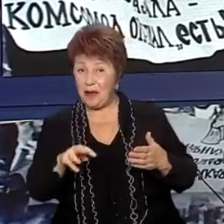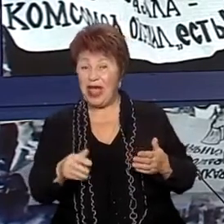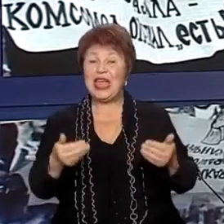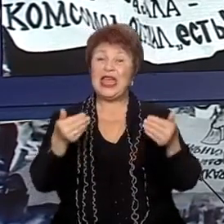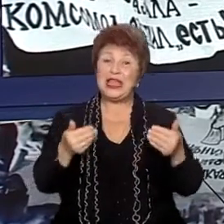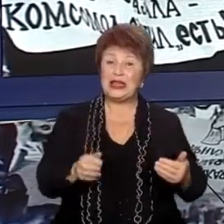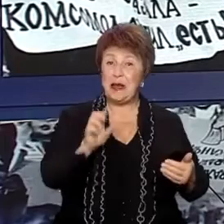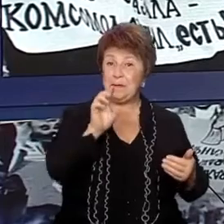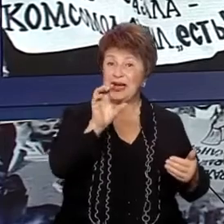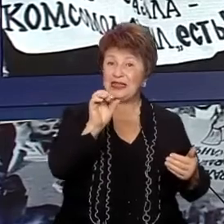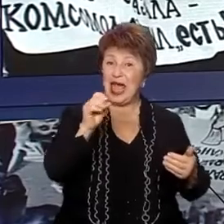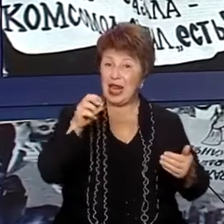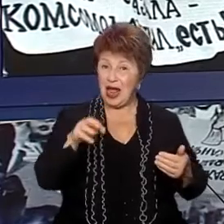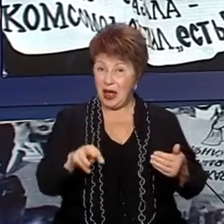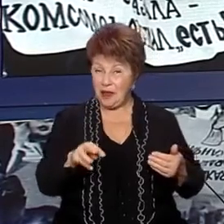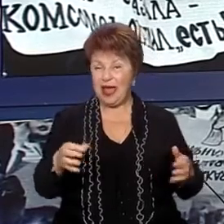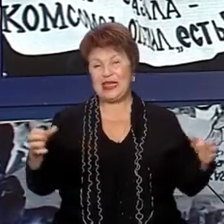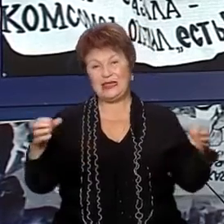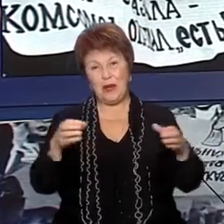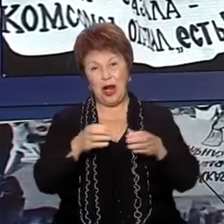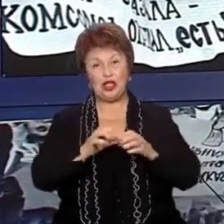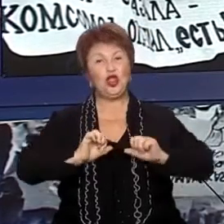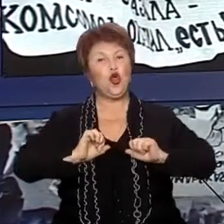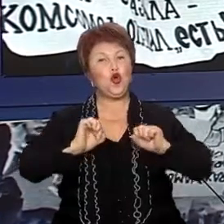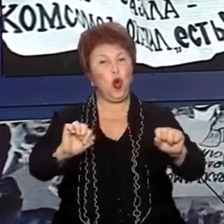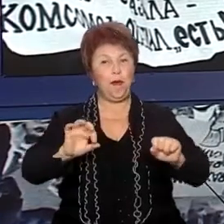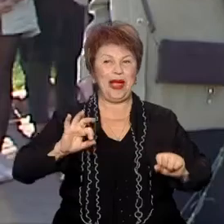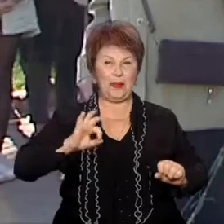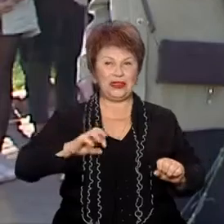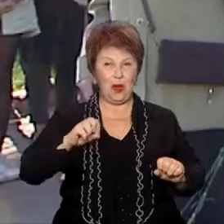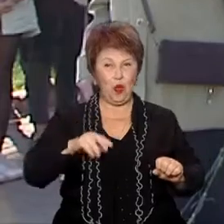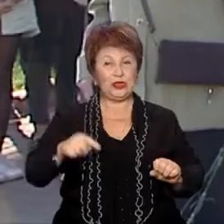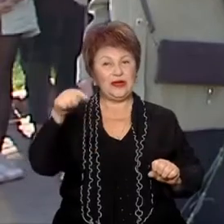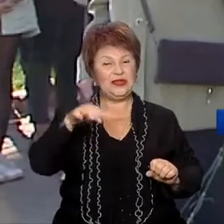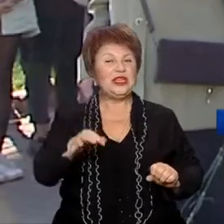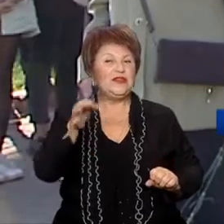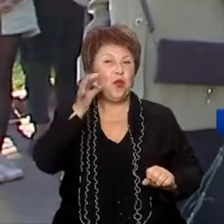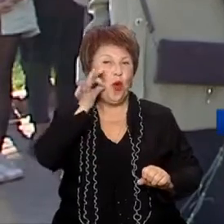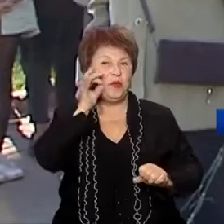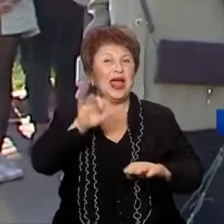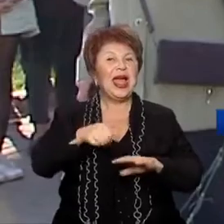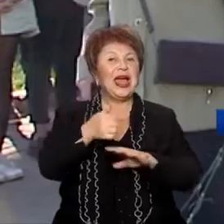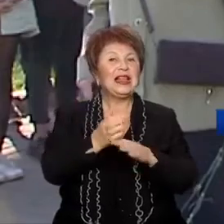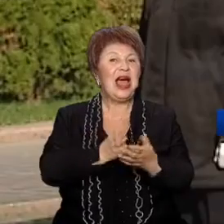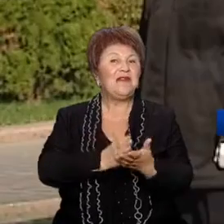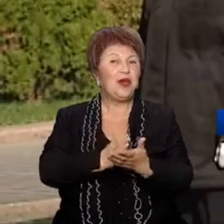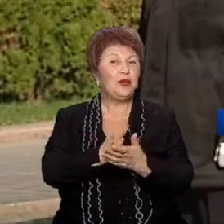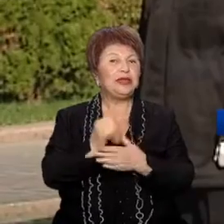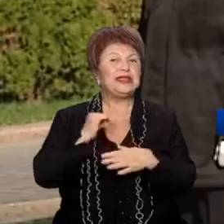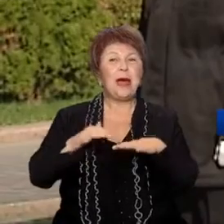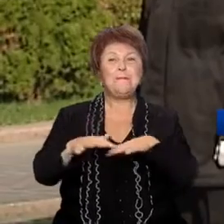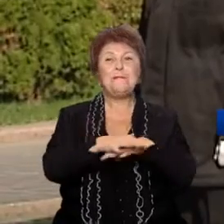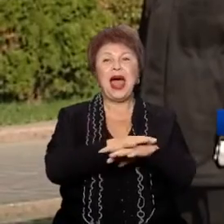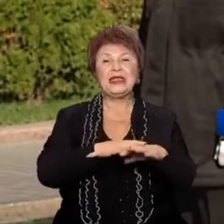молодежного движения БРСМ собрались у монумента героям-комсомольцам. Здесь вспомнили главные вехи в развитии самой